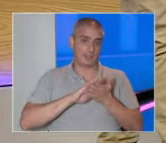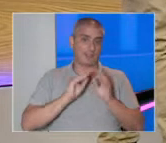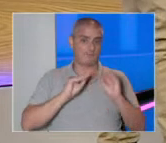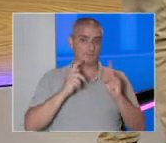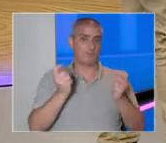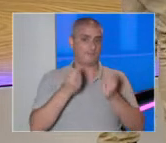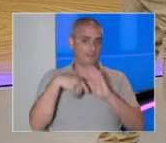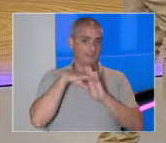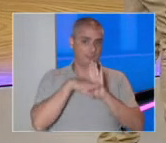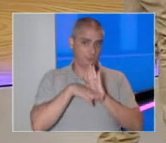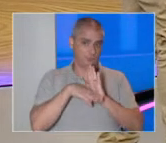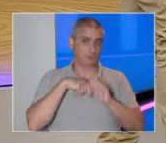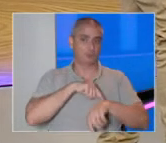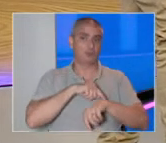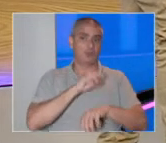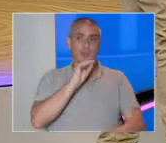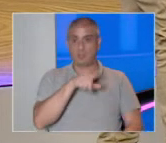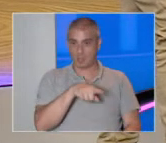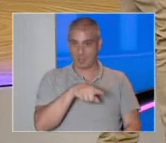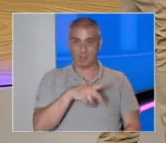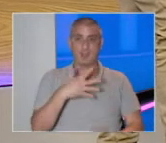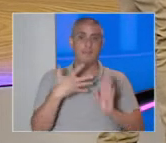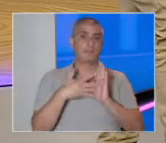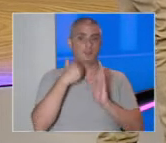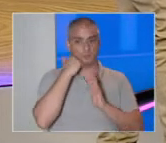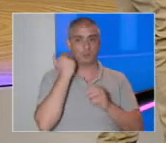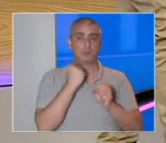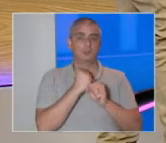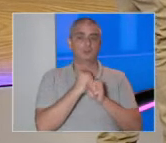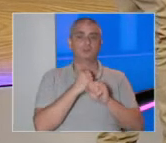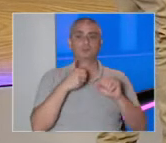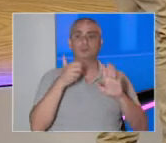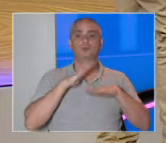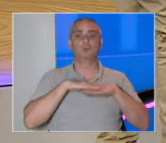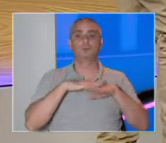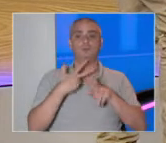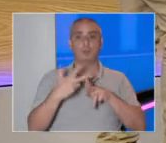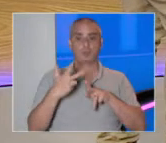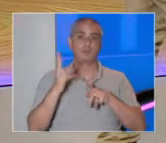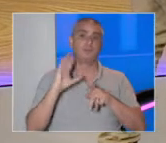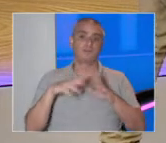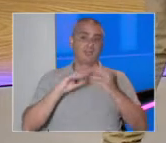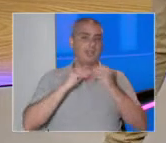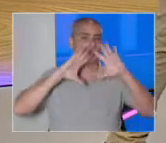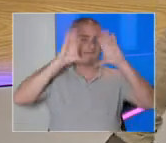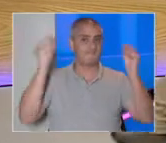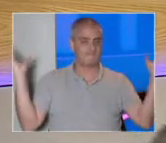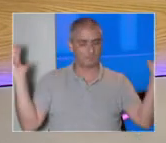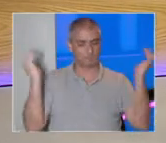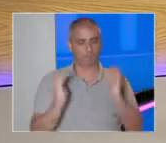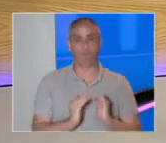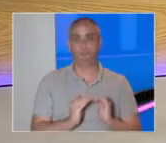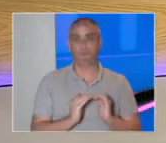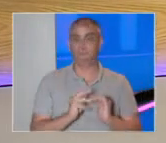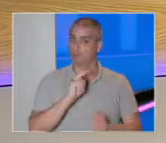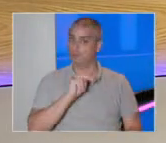והמורים יפרסמו את שעות ההגעה. בחינות הבגרות יתקיימו בשישה מקצועות והיקף החומר יקוצץ.